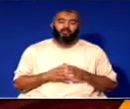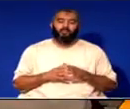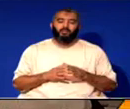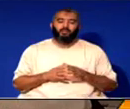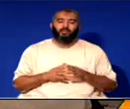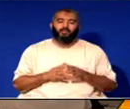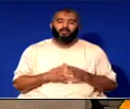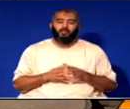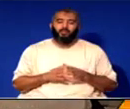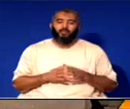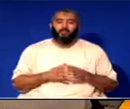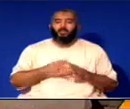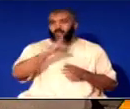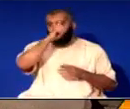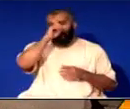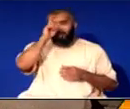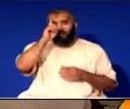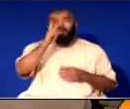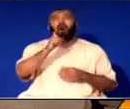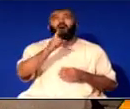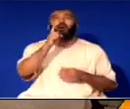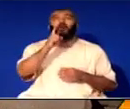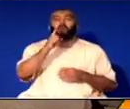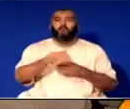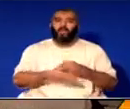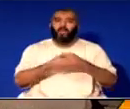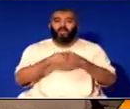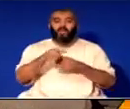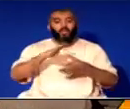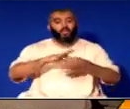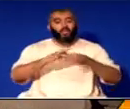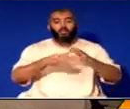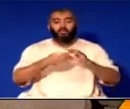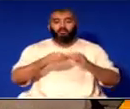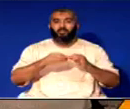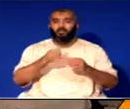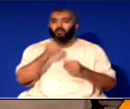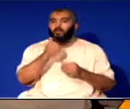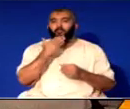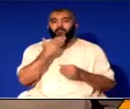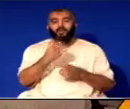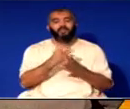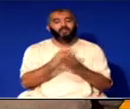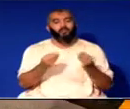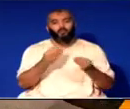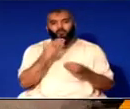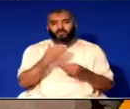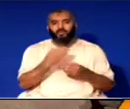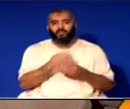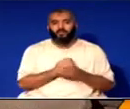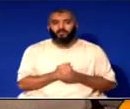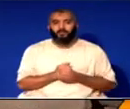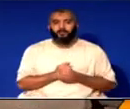الله يجازيكم، وانتم في هذه القناة راكم انتم تفيدوا ونحن نستفيد ونحن مرضيكم. والدنا والديك الله